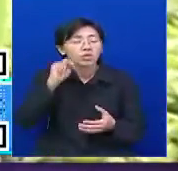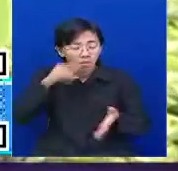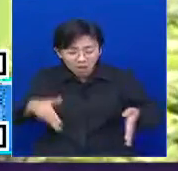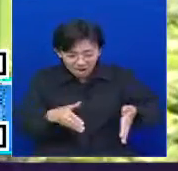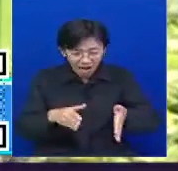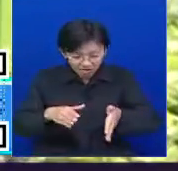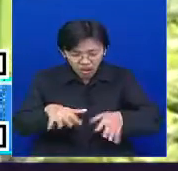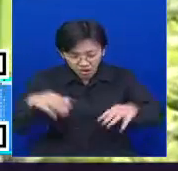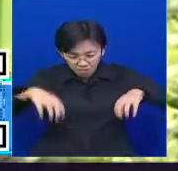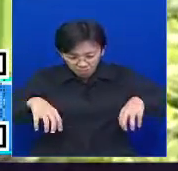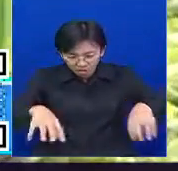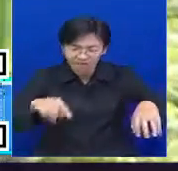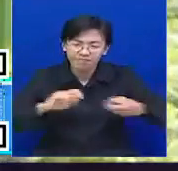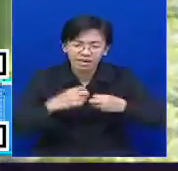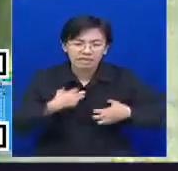ลอด